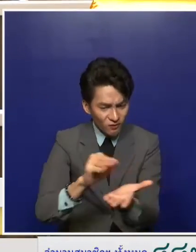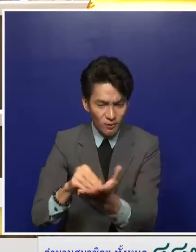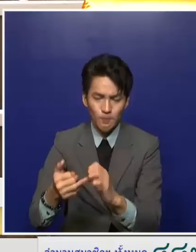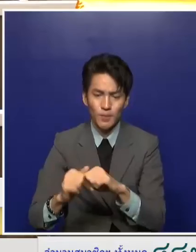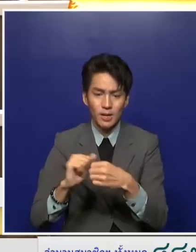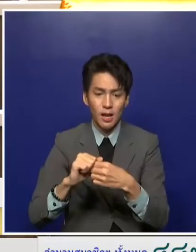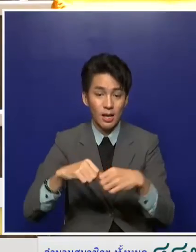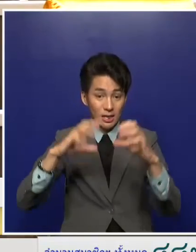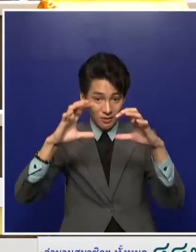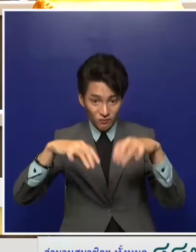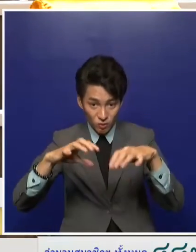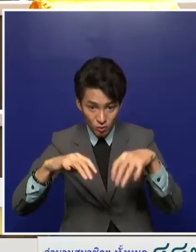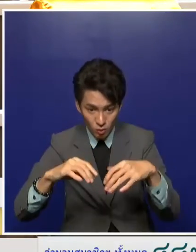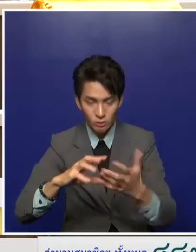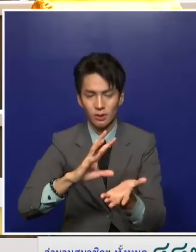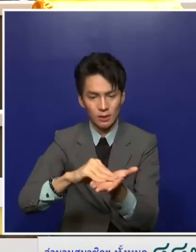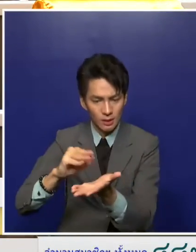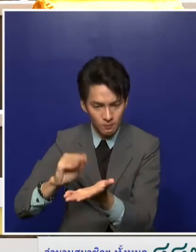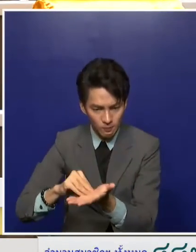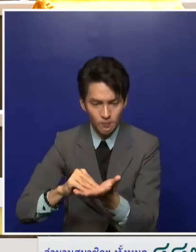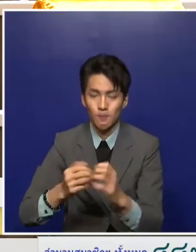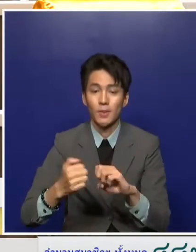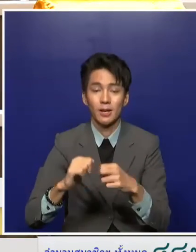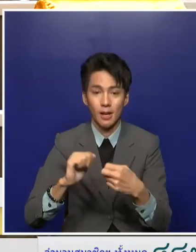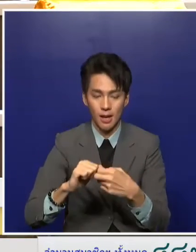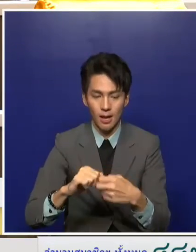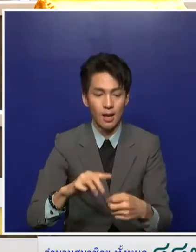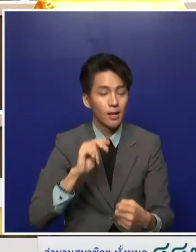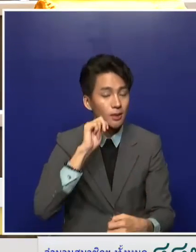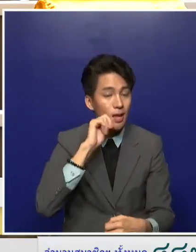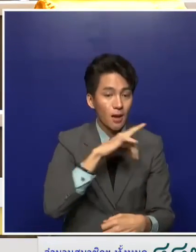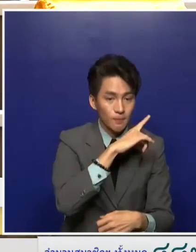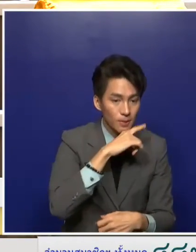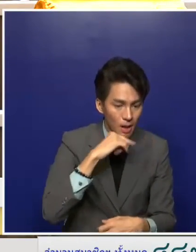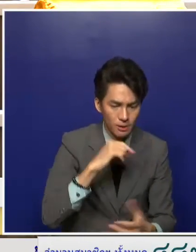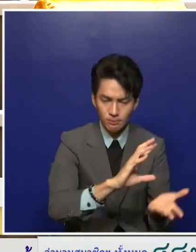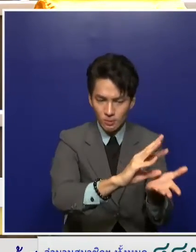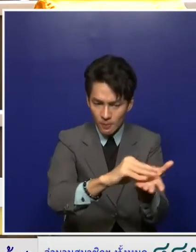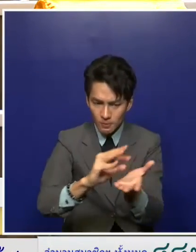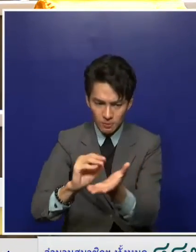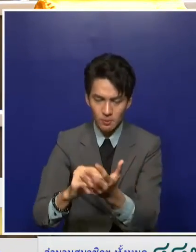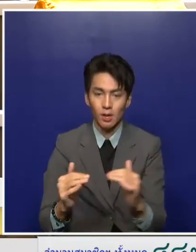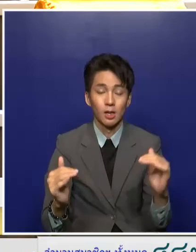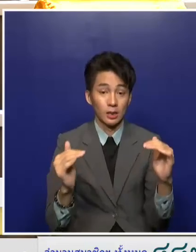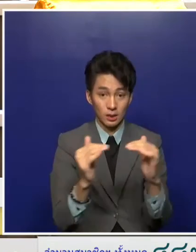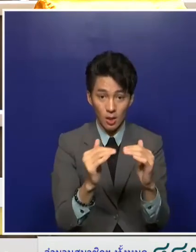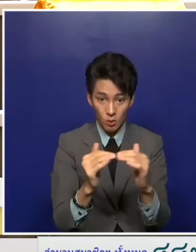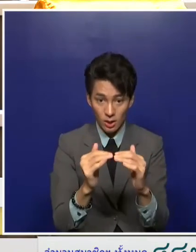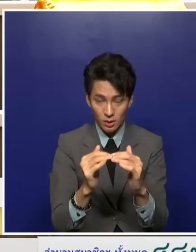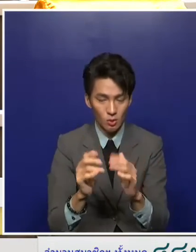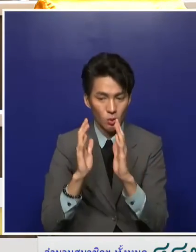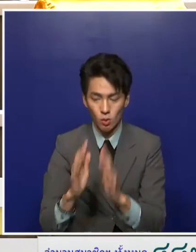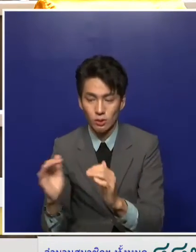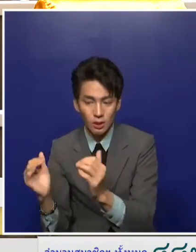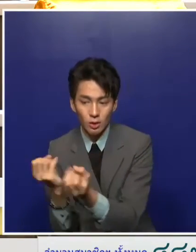ในหน้าน้ำเสียงจากผู้ที่ได้รับผลกระทบจากภัยแล้งในหน้าแล้งต้องเข้ากับเสียงของผู้ที่ไม่ได้รับผลกระทบ